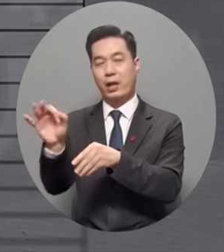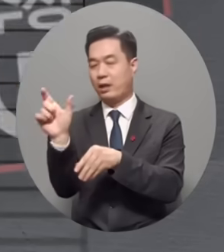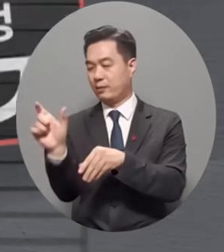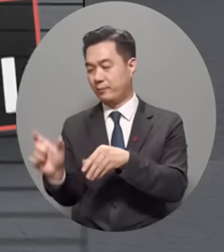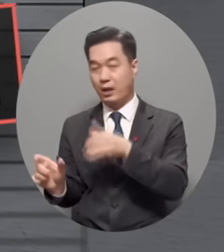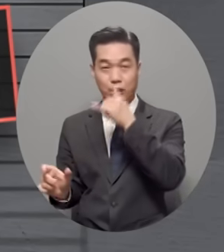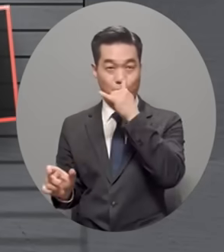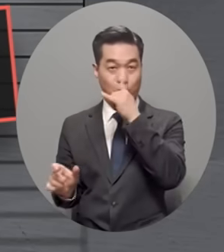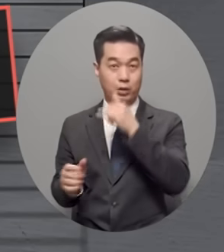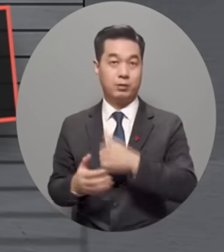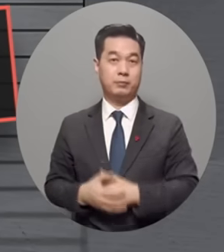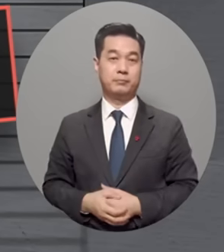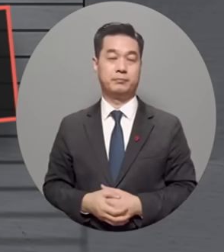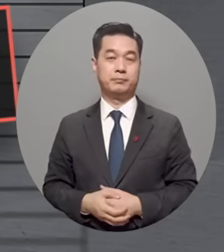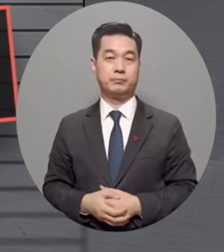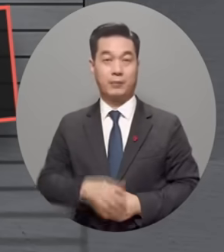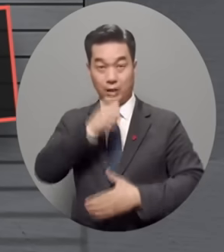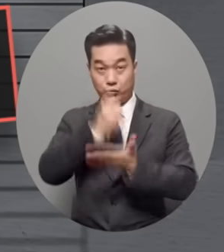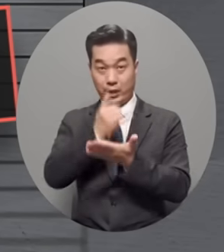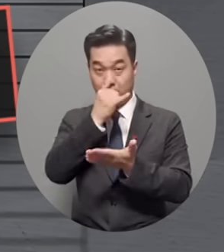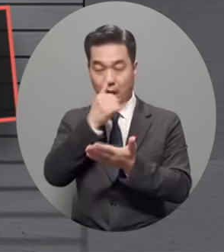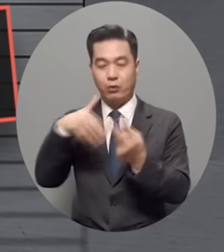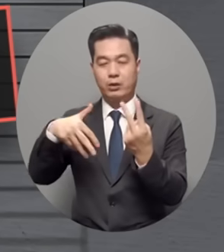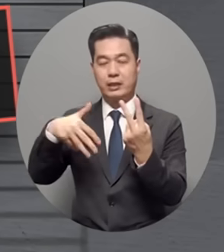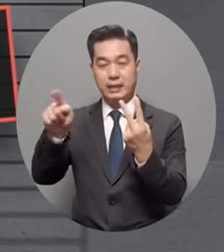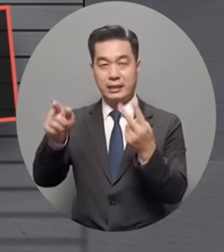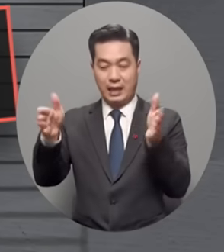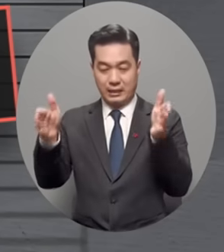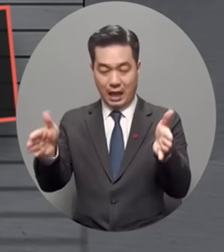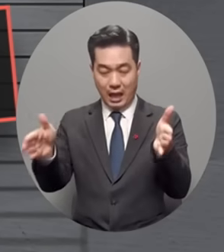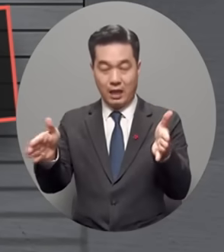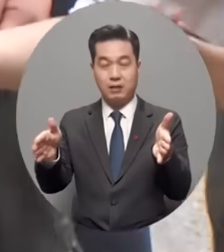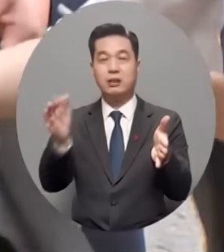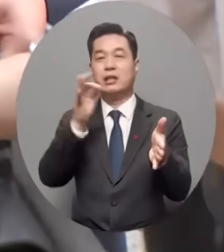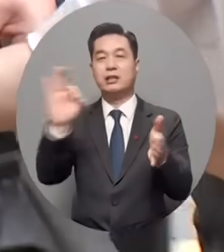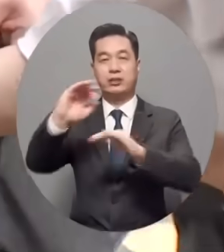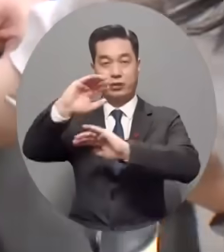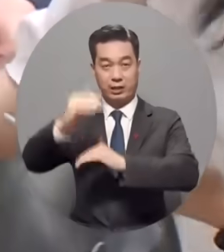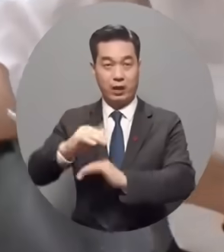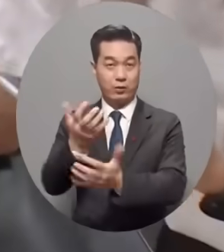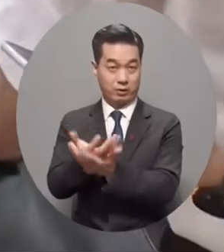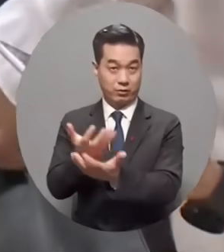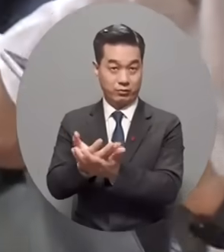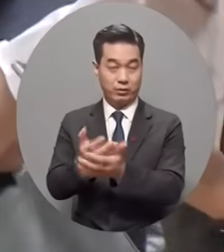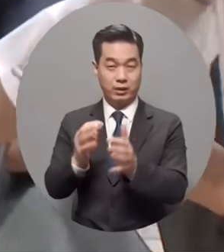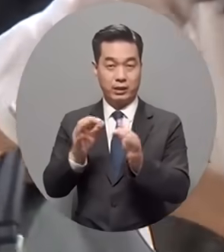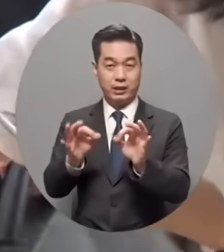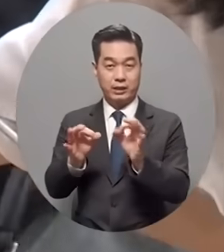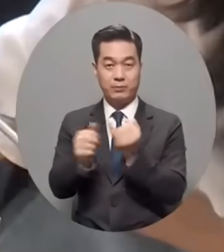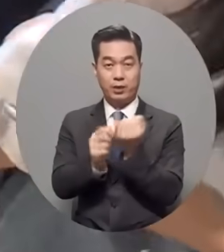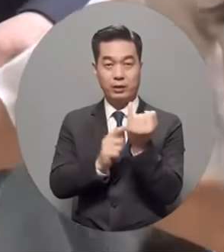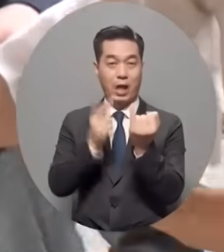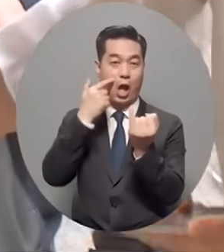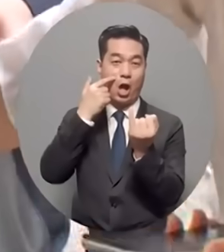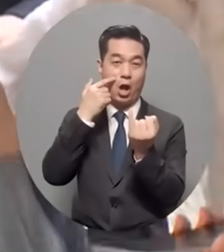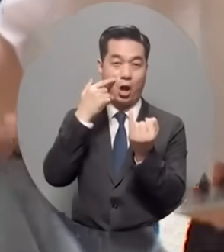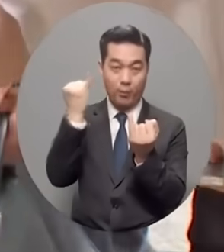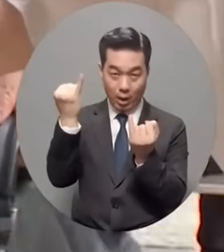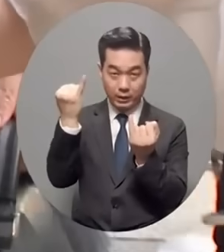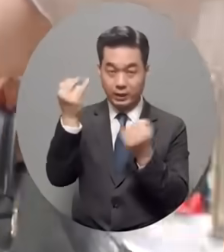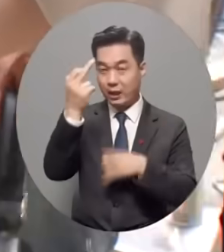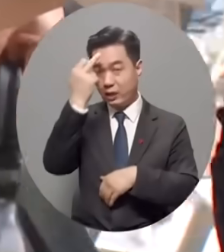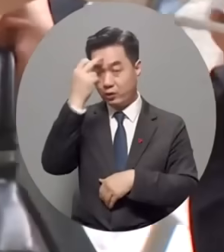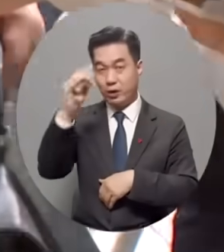있었습니다. 유죄가 인정된 2차 시기 작성된 파일이었습니다. 김 여사의 어머니 최은순 씨의 수상한 통화